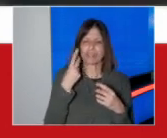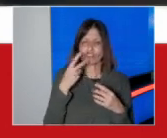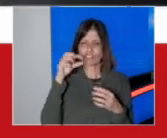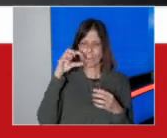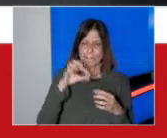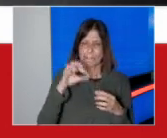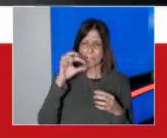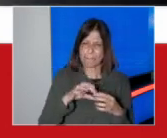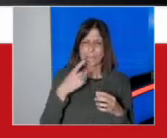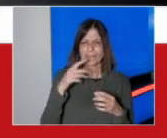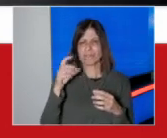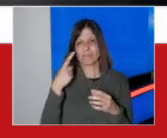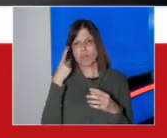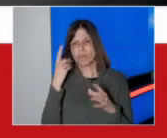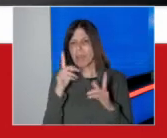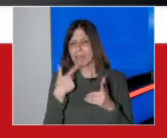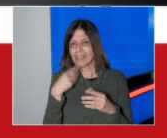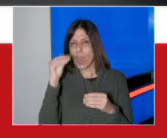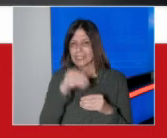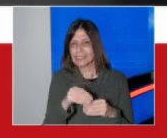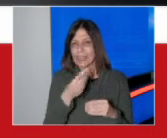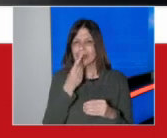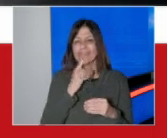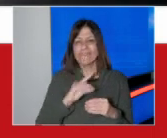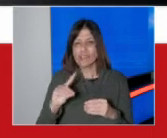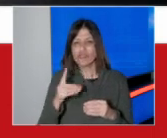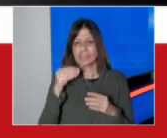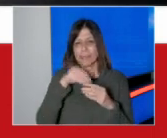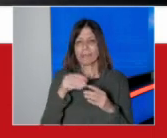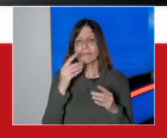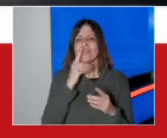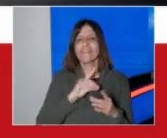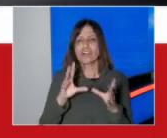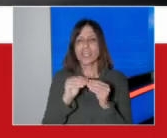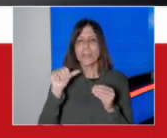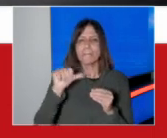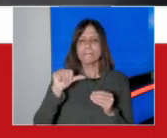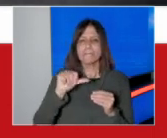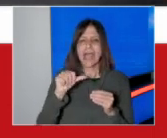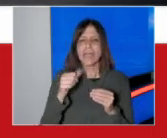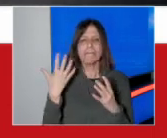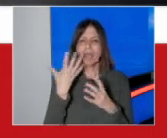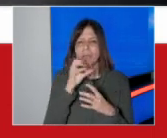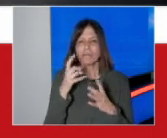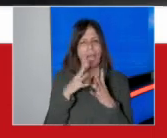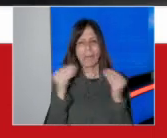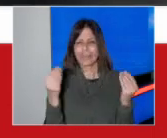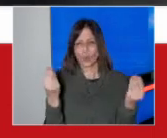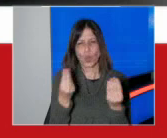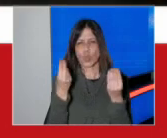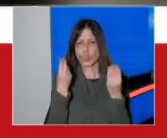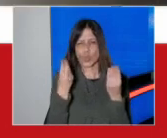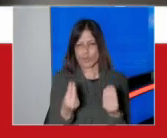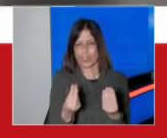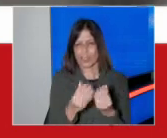פרוסות לימון. אני יודע מה אתם חושבים, למה אתה לא שם דבש? שמים דבש עם מים רותחים, הוא מאבד את כל התכונות הטובות. אז לא שמתי דבש, אני רחב עם